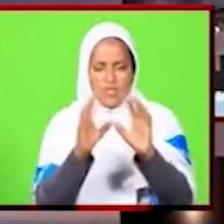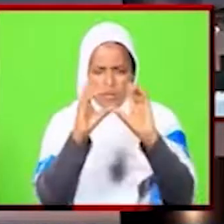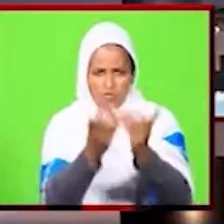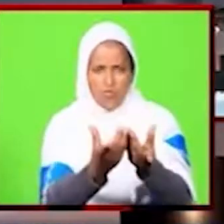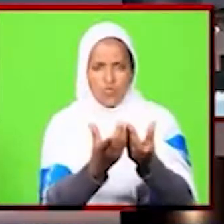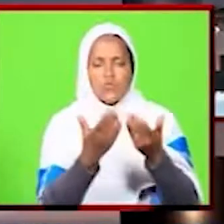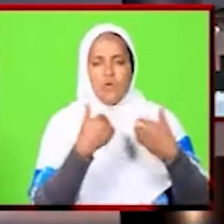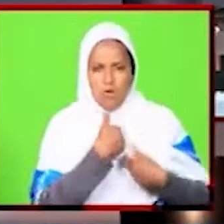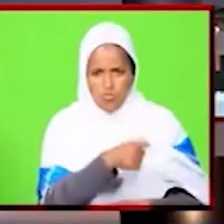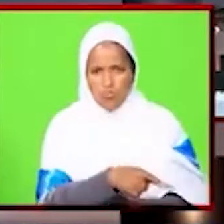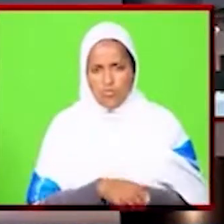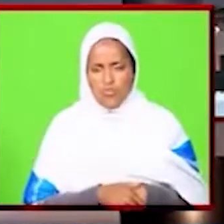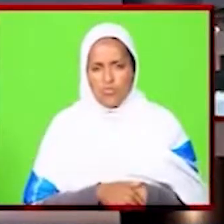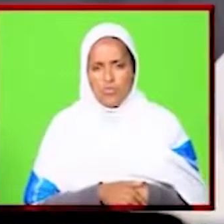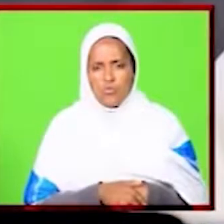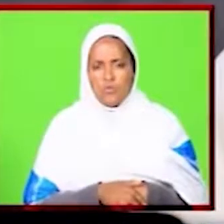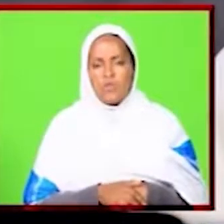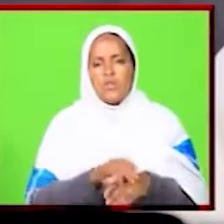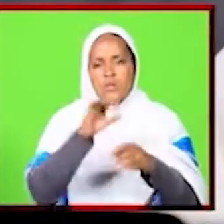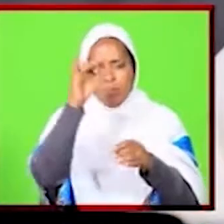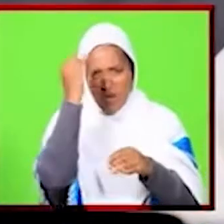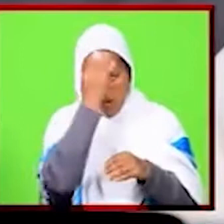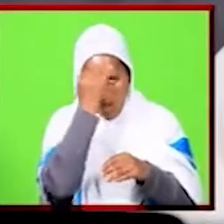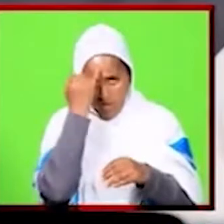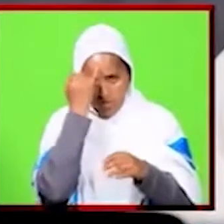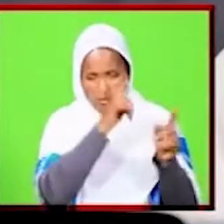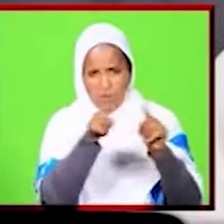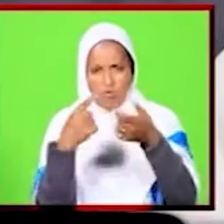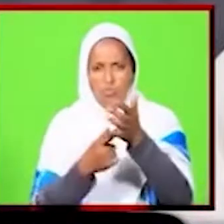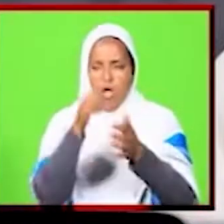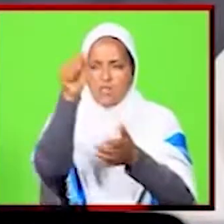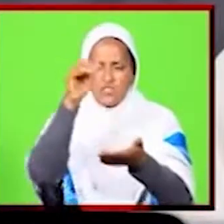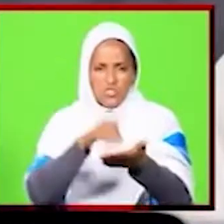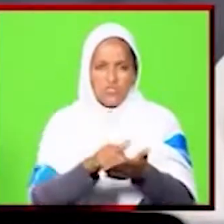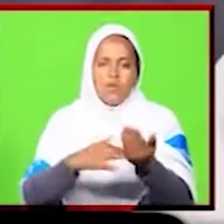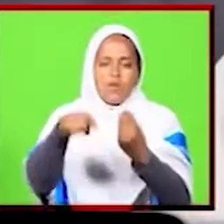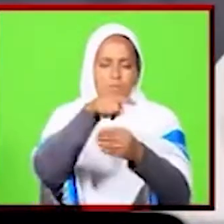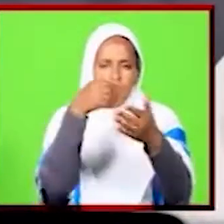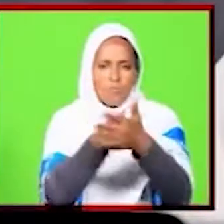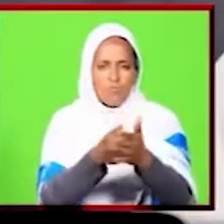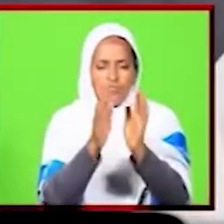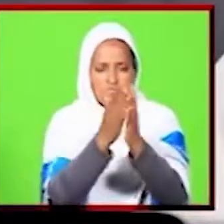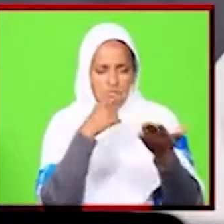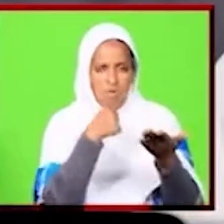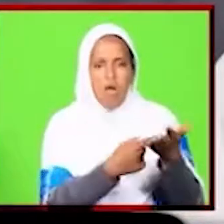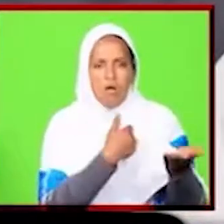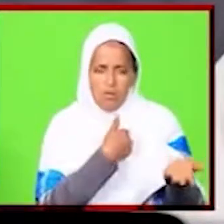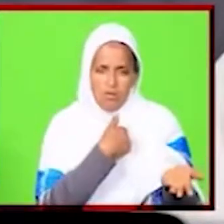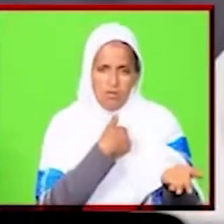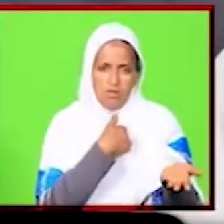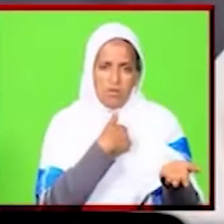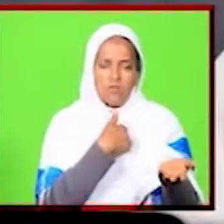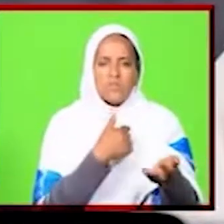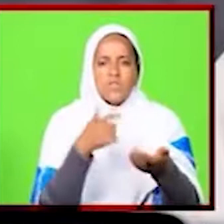መጽሐፍት ክፍሎች ወይም ማኑስክሪፕቶች አሉ። በላቲን ቡልጌት ደግሞ 10000 የሚያክሉ ጥንታዊ ማኑስክሪፕቶች አሉ።